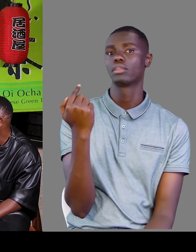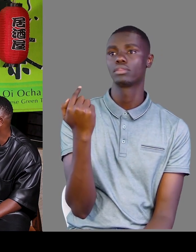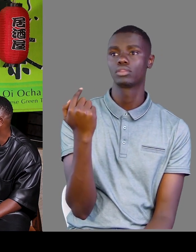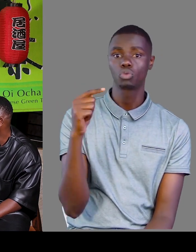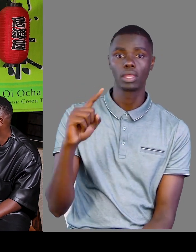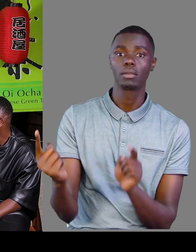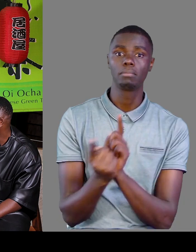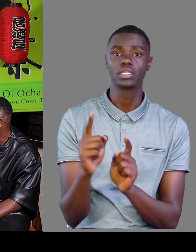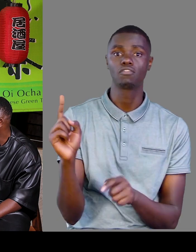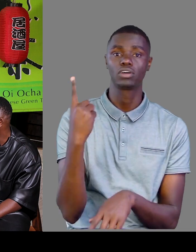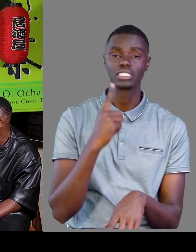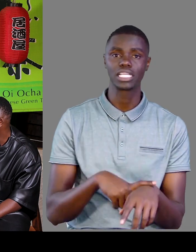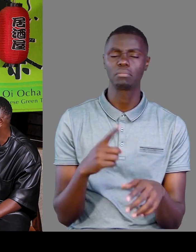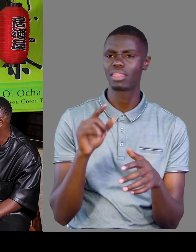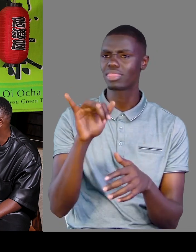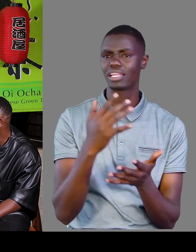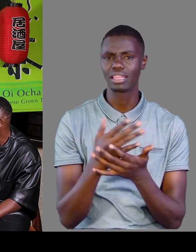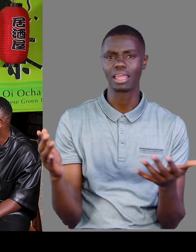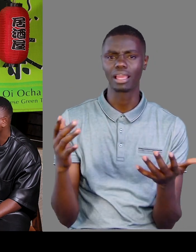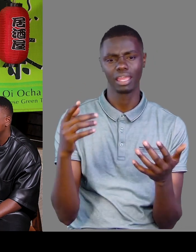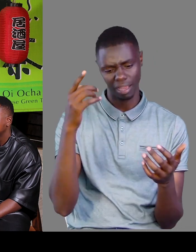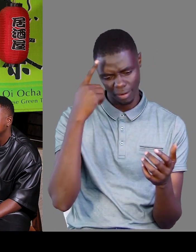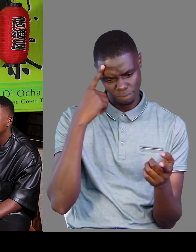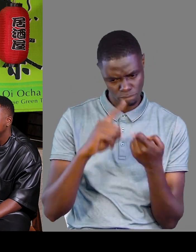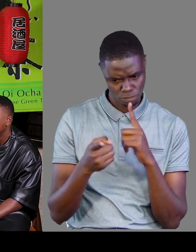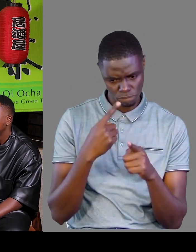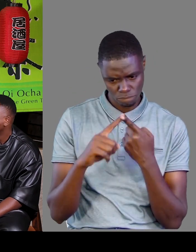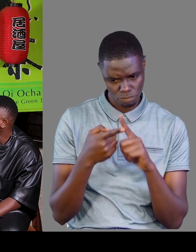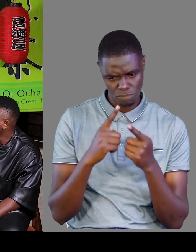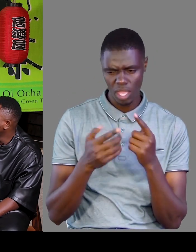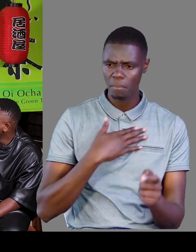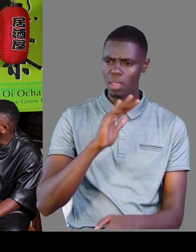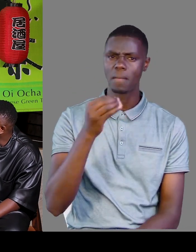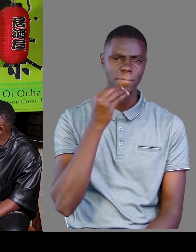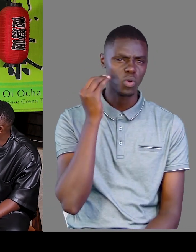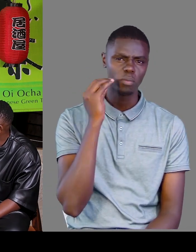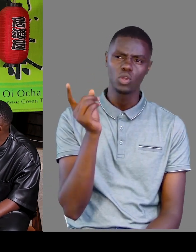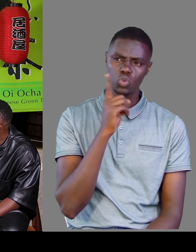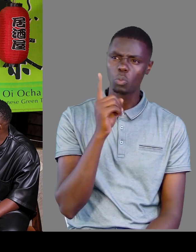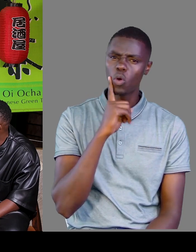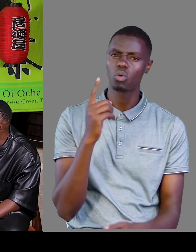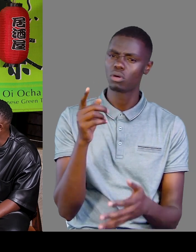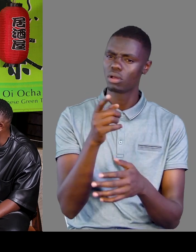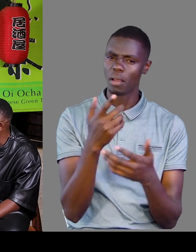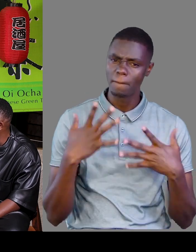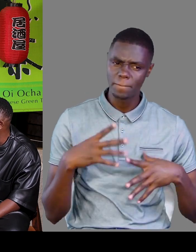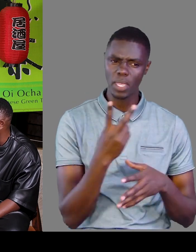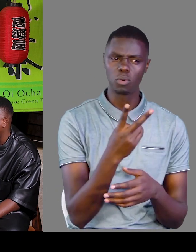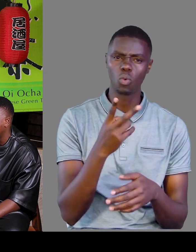mara ya kwanza. Hiyo kitu ilinisumbua sana. Narudi home na nikijambia wase kesho bado watatumia so